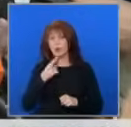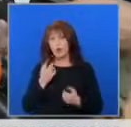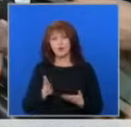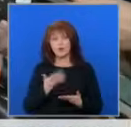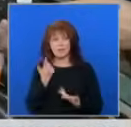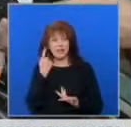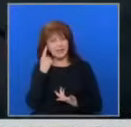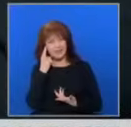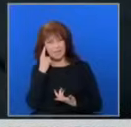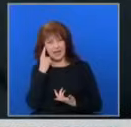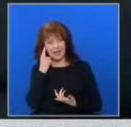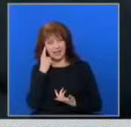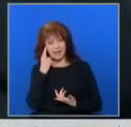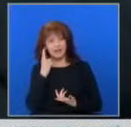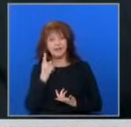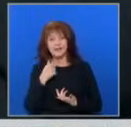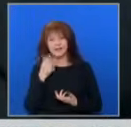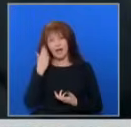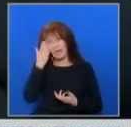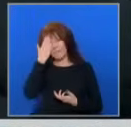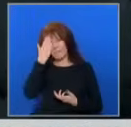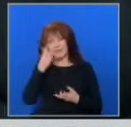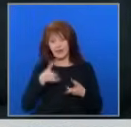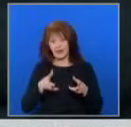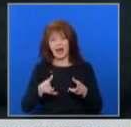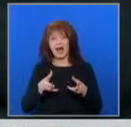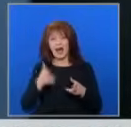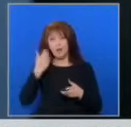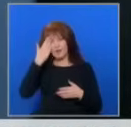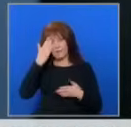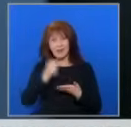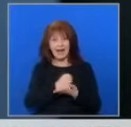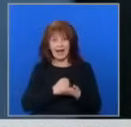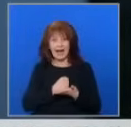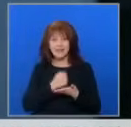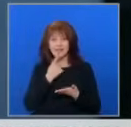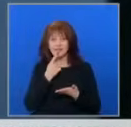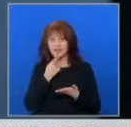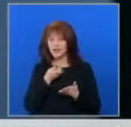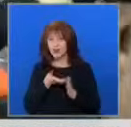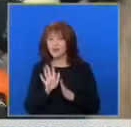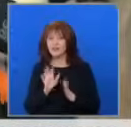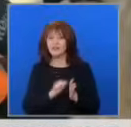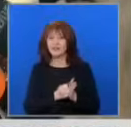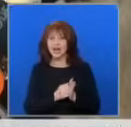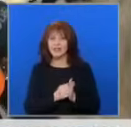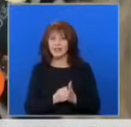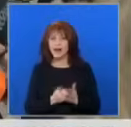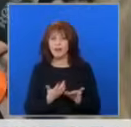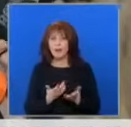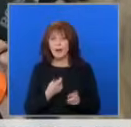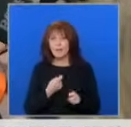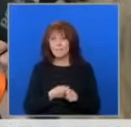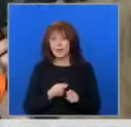много съмнения, разбира се, за онколекарства, отиват директно в касата. Забранява се възможността за създаването на